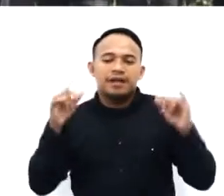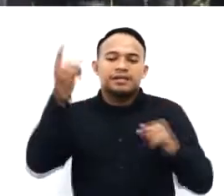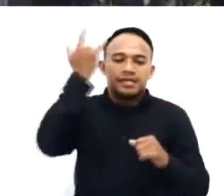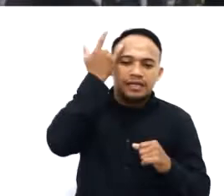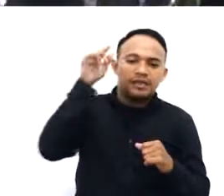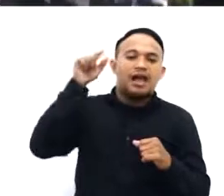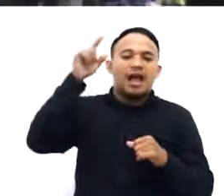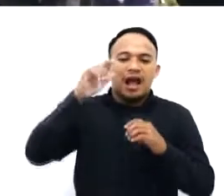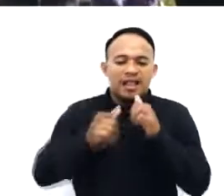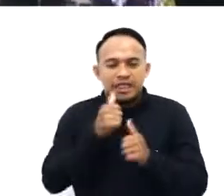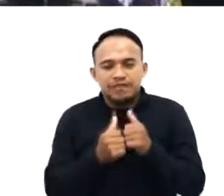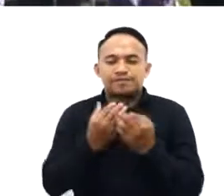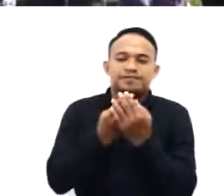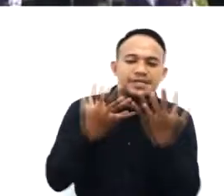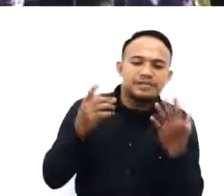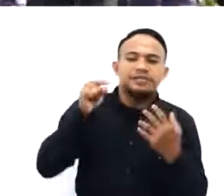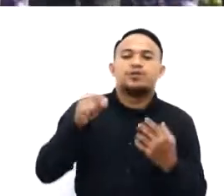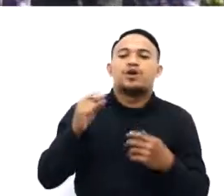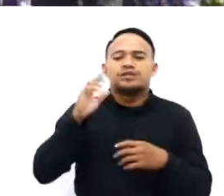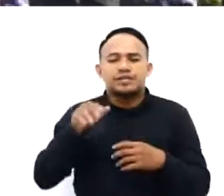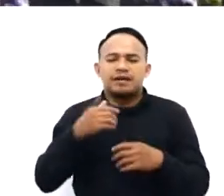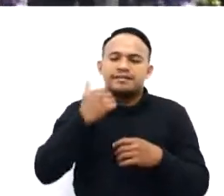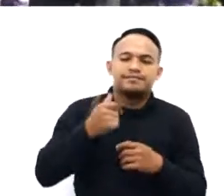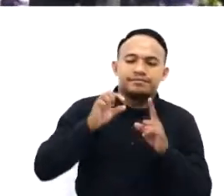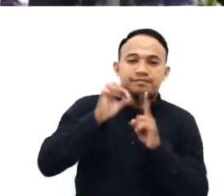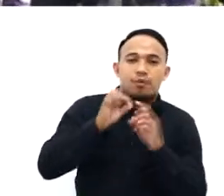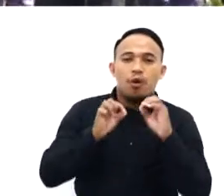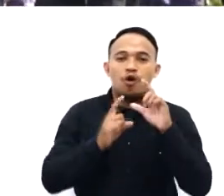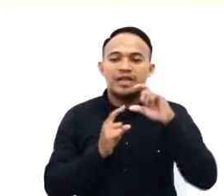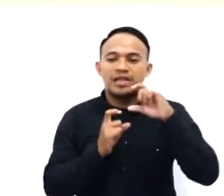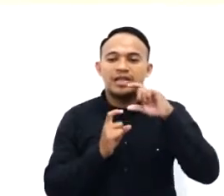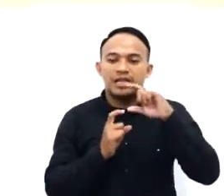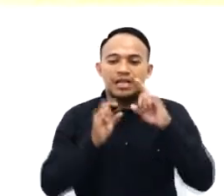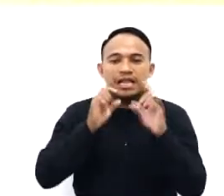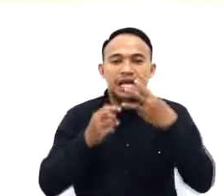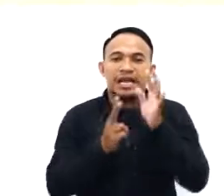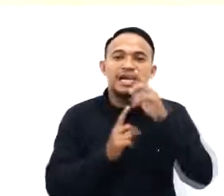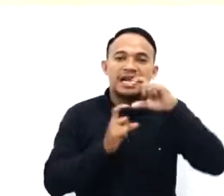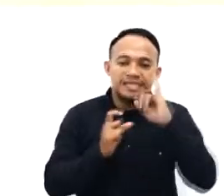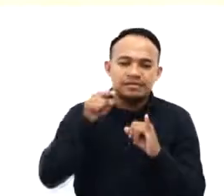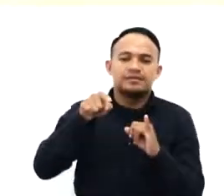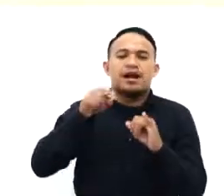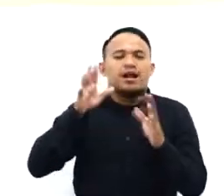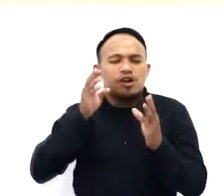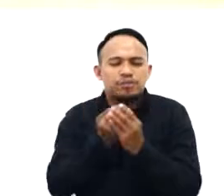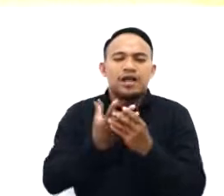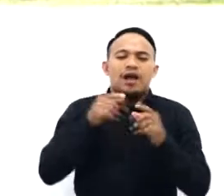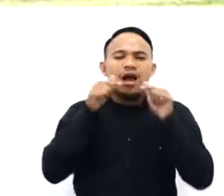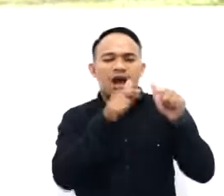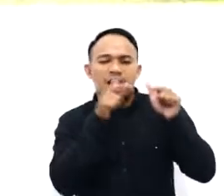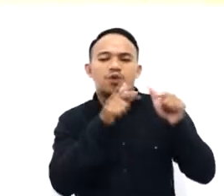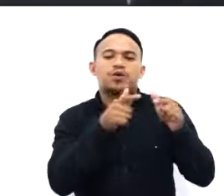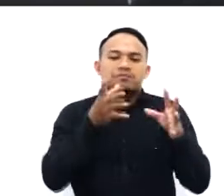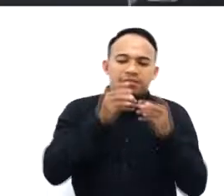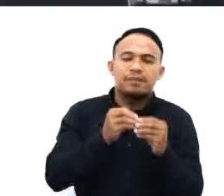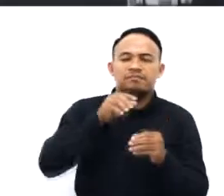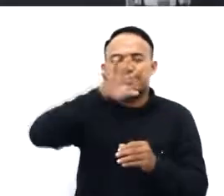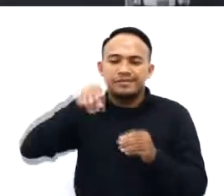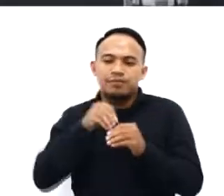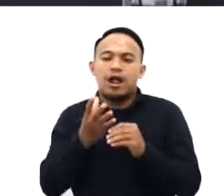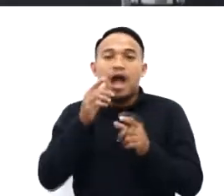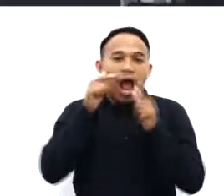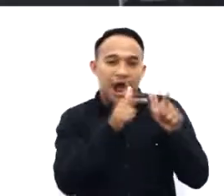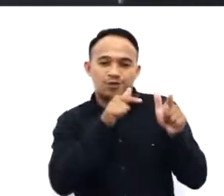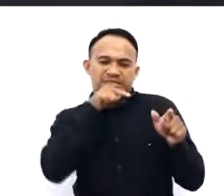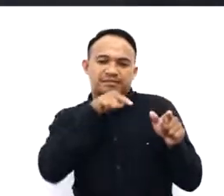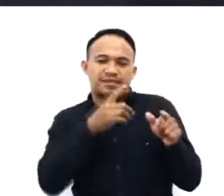Peningkatan aktivitas masyarakat ini tentu saja sangat berpotensi menimbulkan gangguan Kamtipmas, gangguan